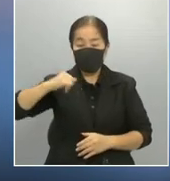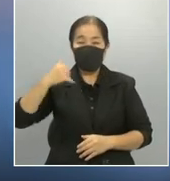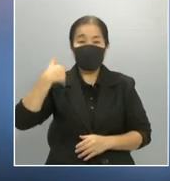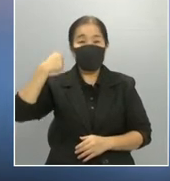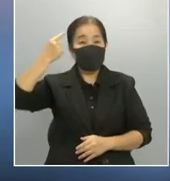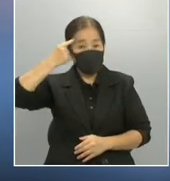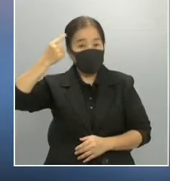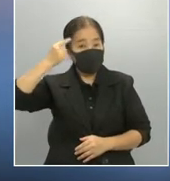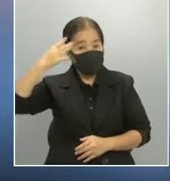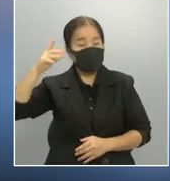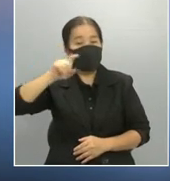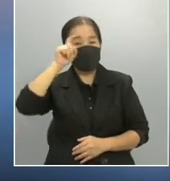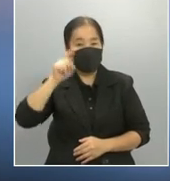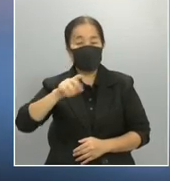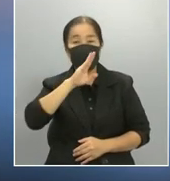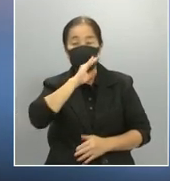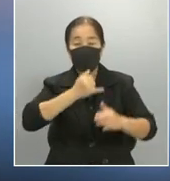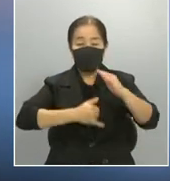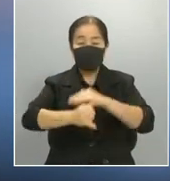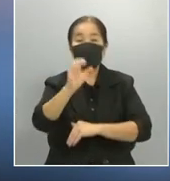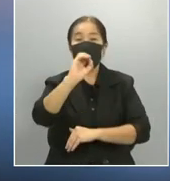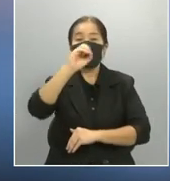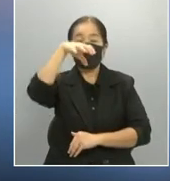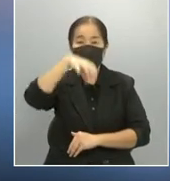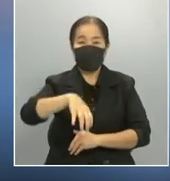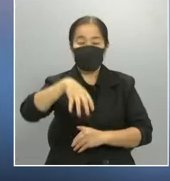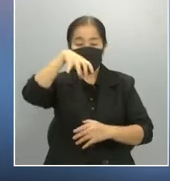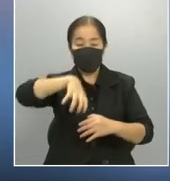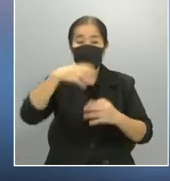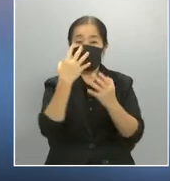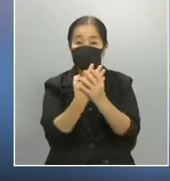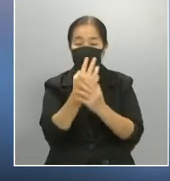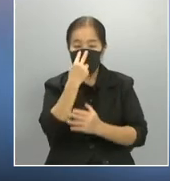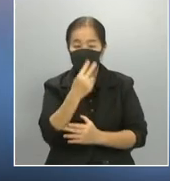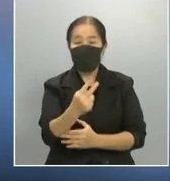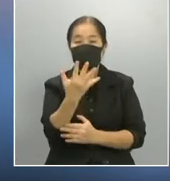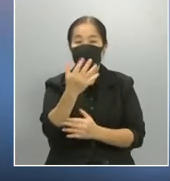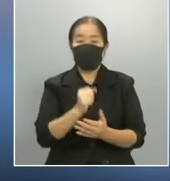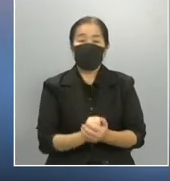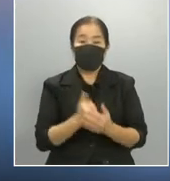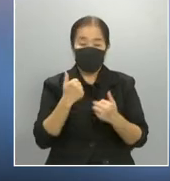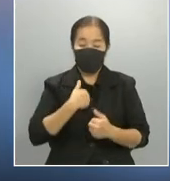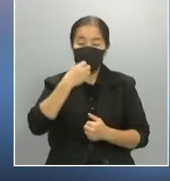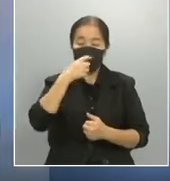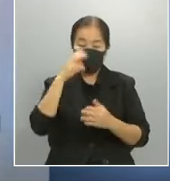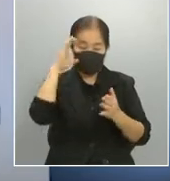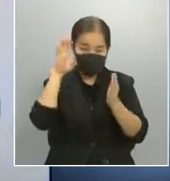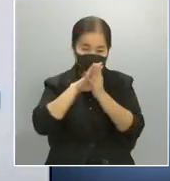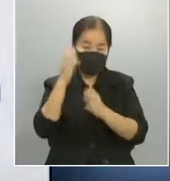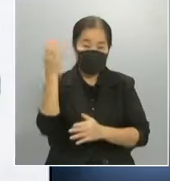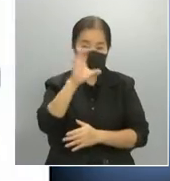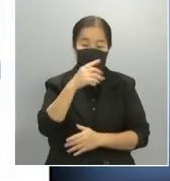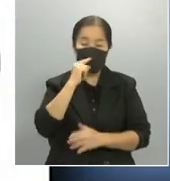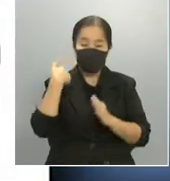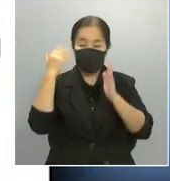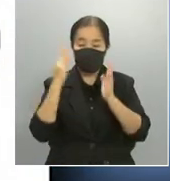เรื่องราวแบบนี้มาเกาะนถ้าไม่ได้เข้าไปสัมผัสหรือเห็นกับตาด้วยตัวเองโดยภาพที่คุณชูวิทย์นำมาโพสต์ค่ะก็จะเห็นว่ามีผู้